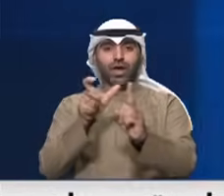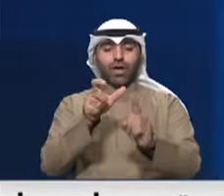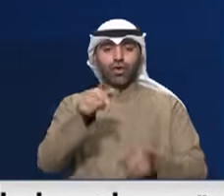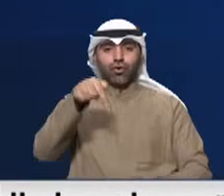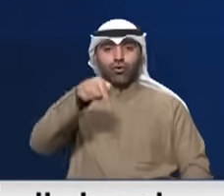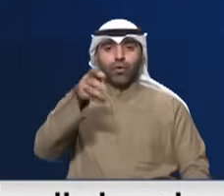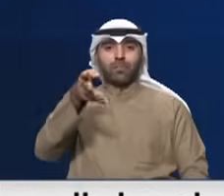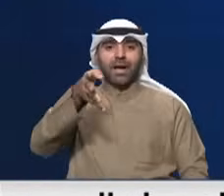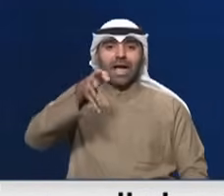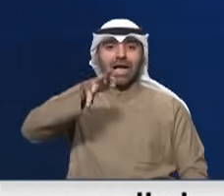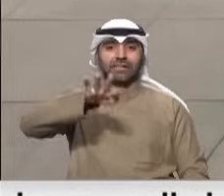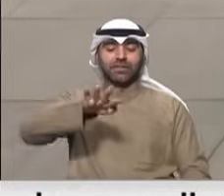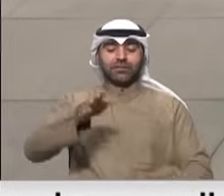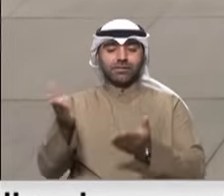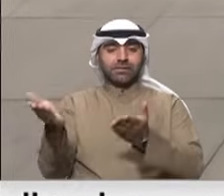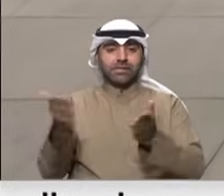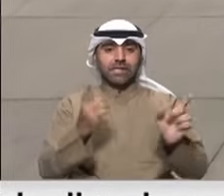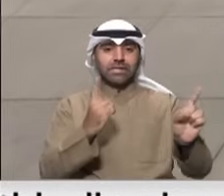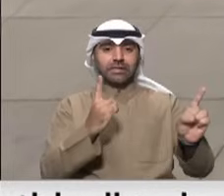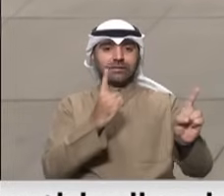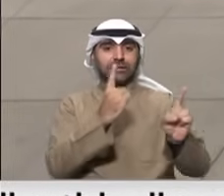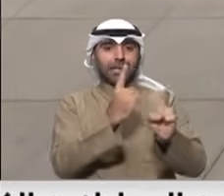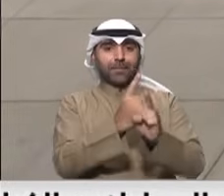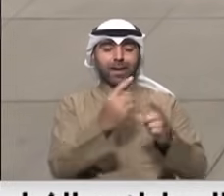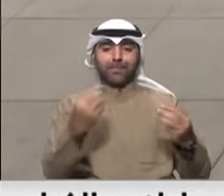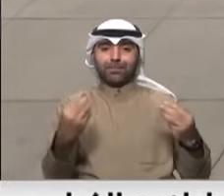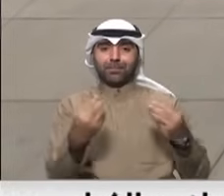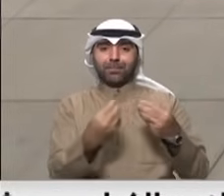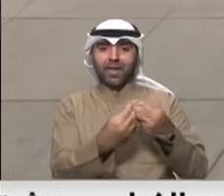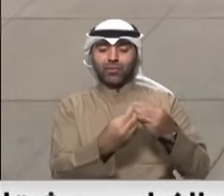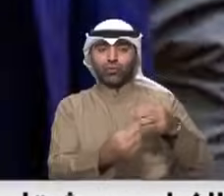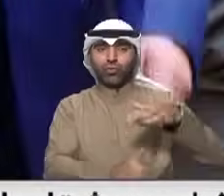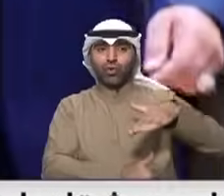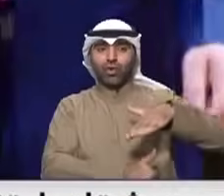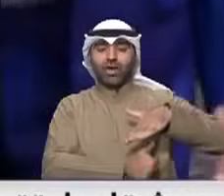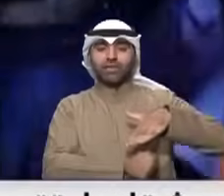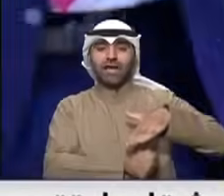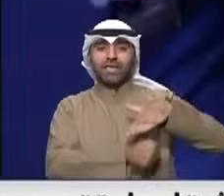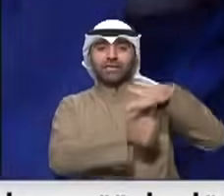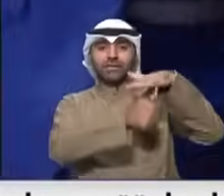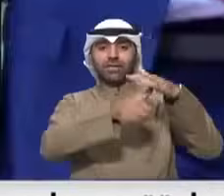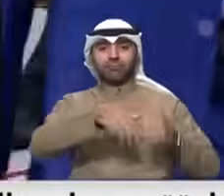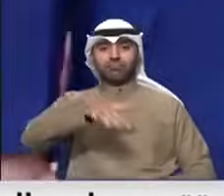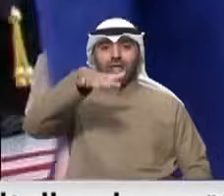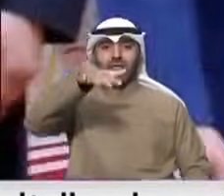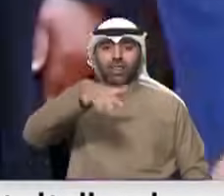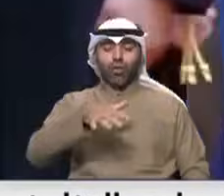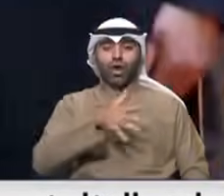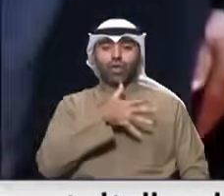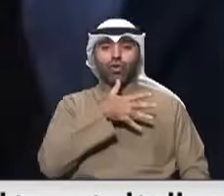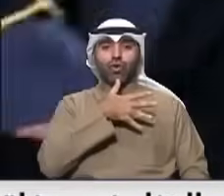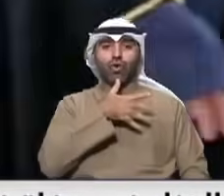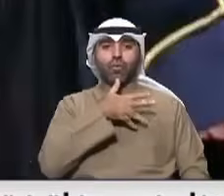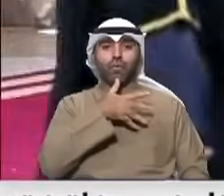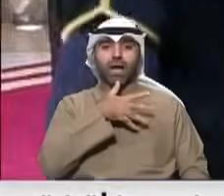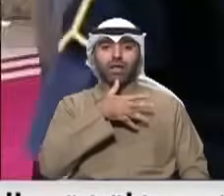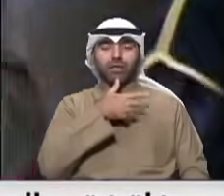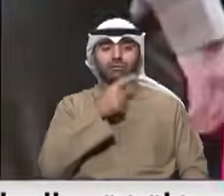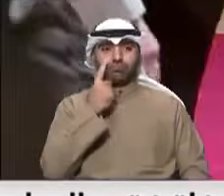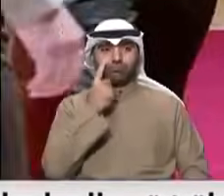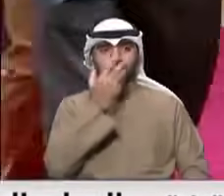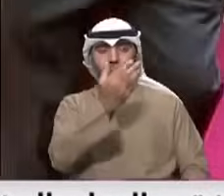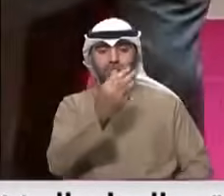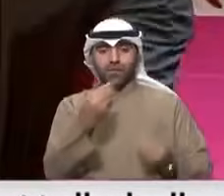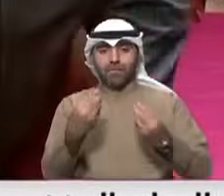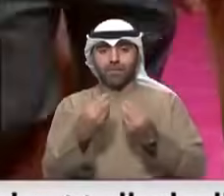اليوم اخاه صاحب الجلاله السلطان هيثم بن طارق المعظم سلطان عمان الشقيقه والوفد المرافقه